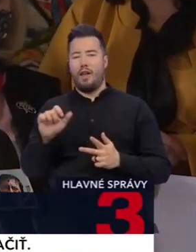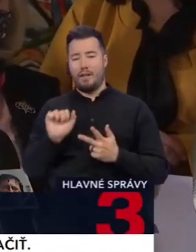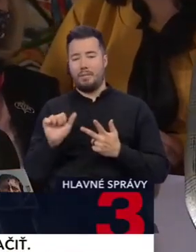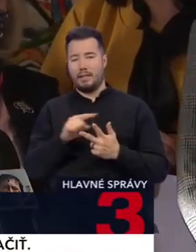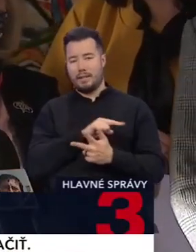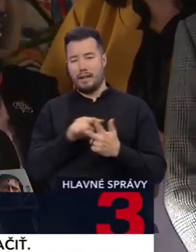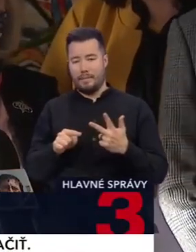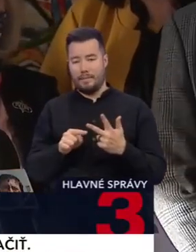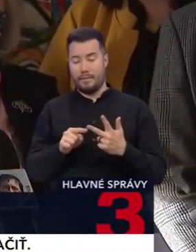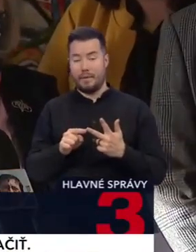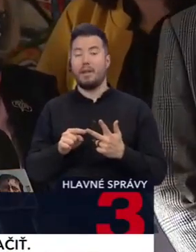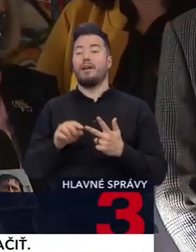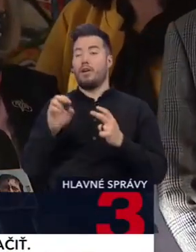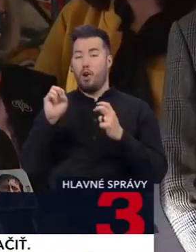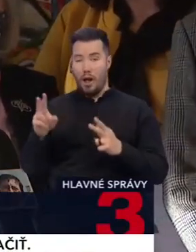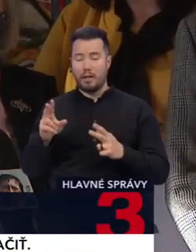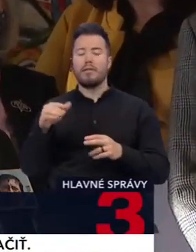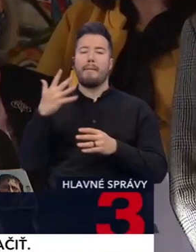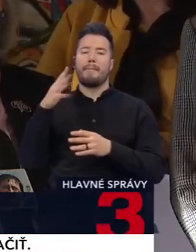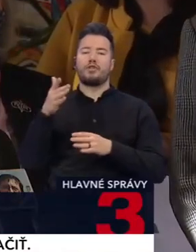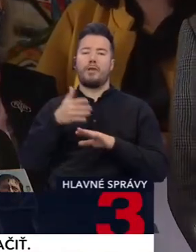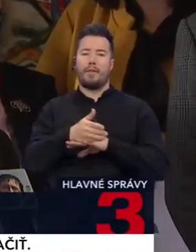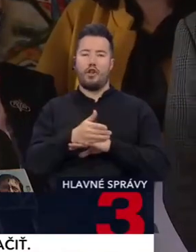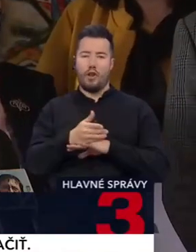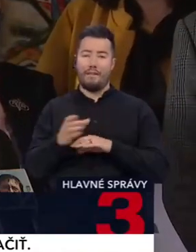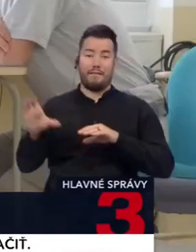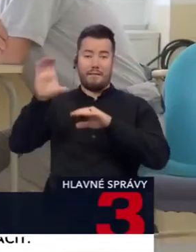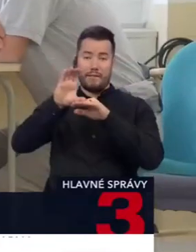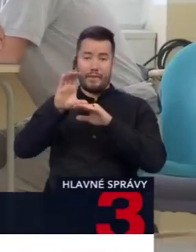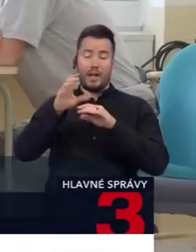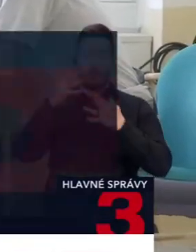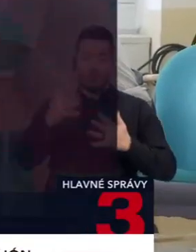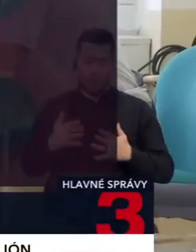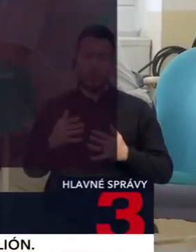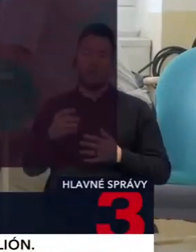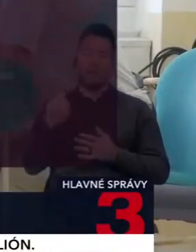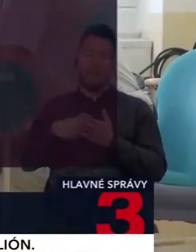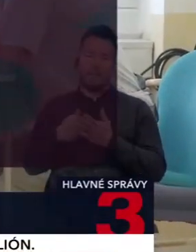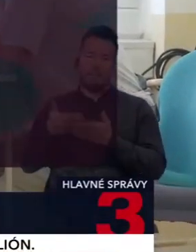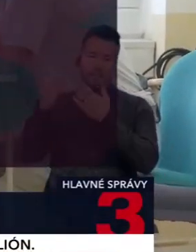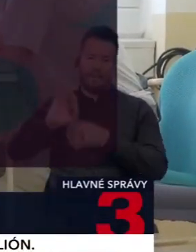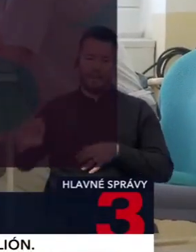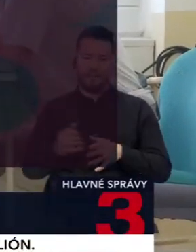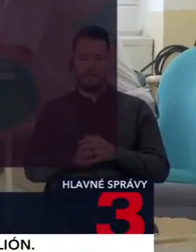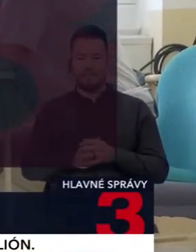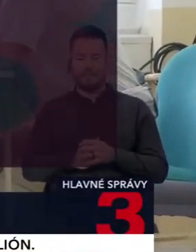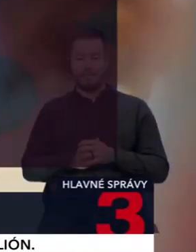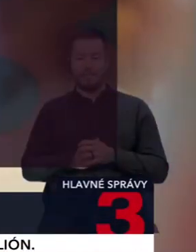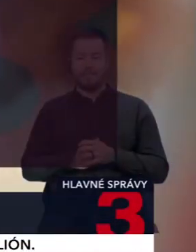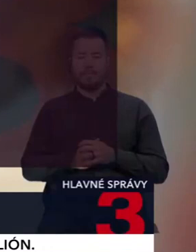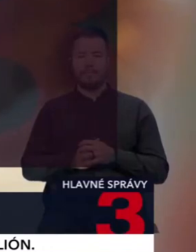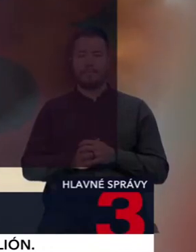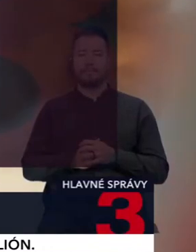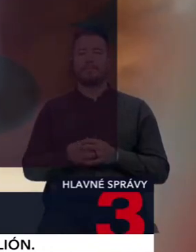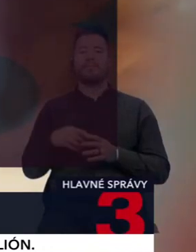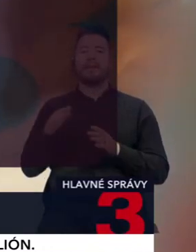vtedy bude mať v dispozícii 500 miliónov a môžete počítať s navýšením platov. Sympatizujeme s požiadavkami učiteľov na zvýšenie platov.